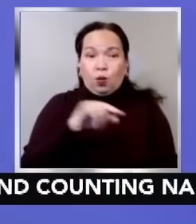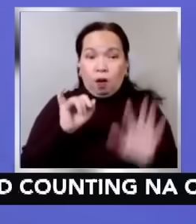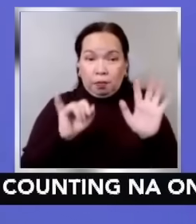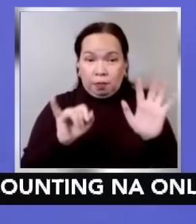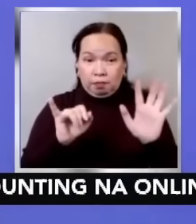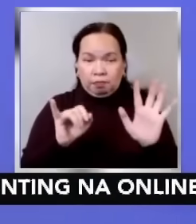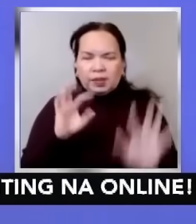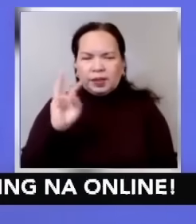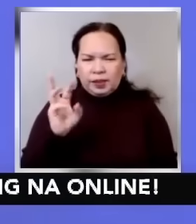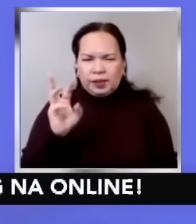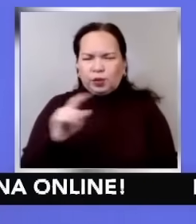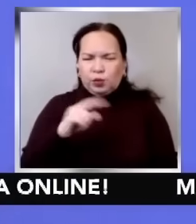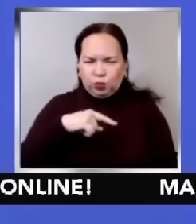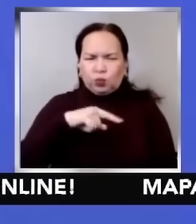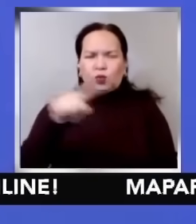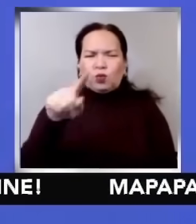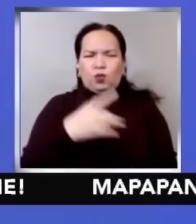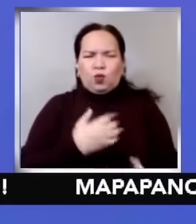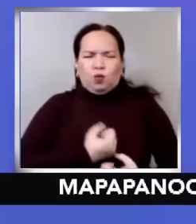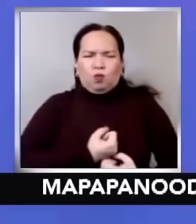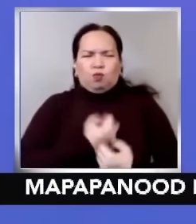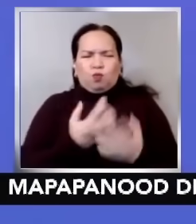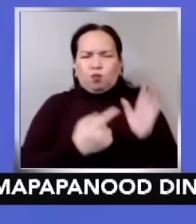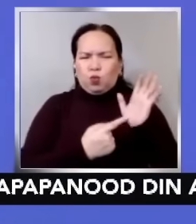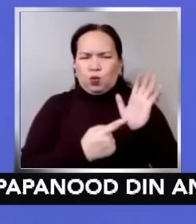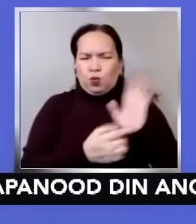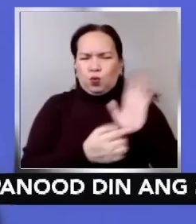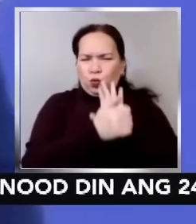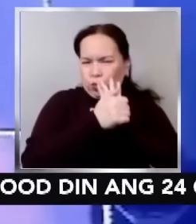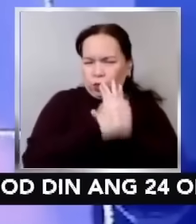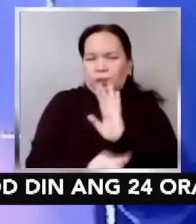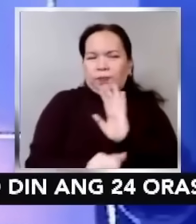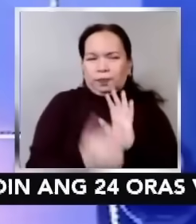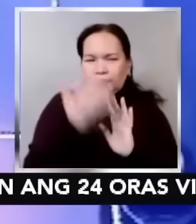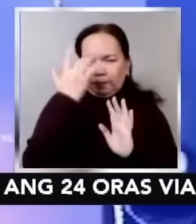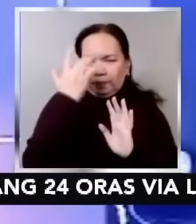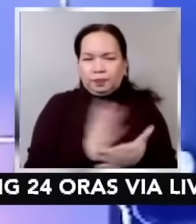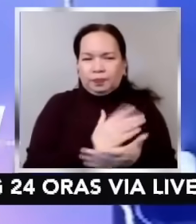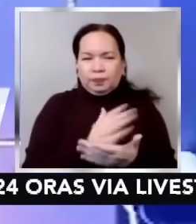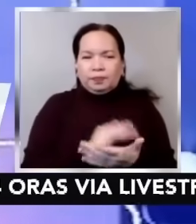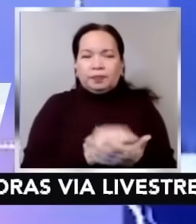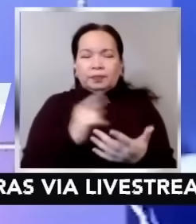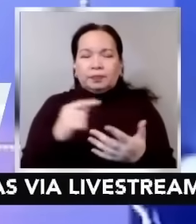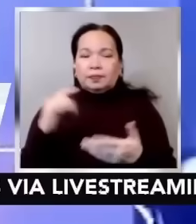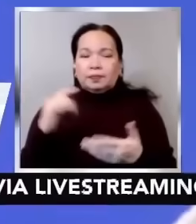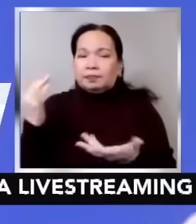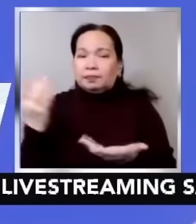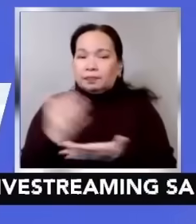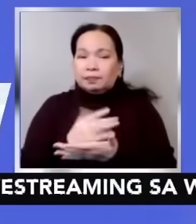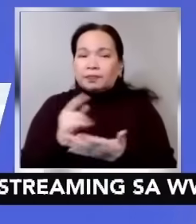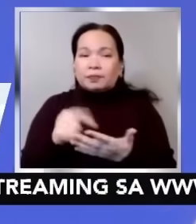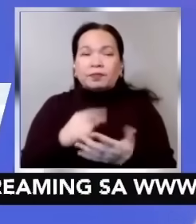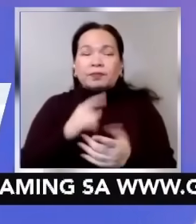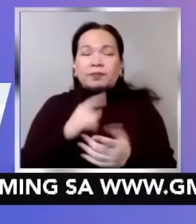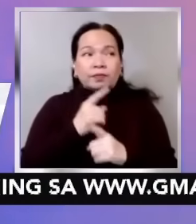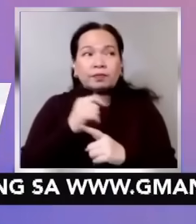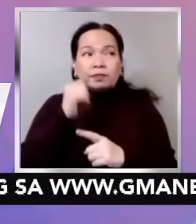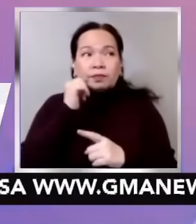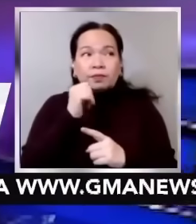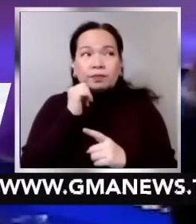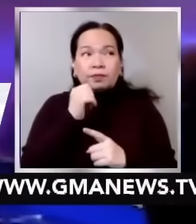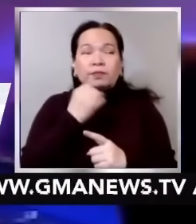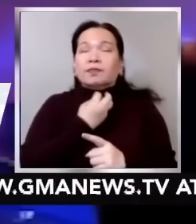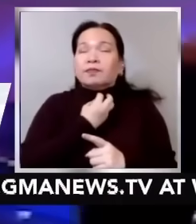pagpapakita ng kanilang vocal prowess. Ishinare din nila ang secret para in top shape ang kanilang vocal